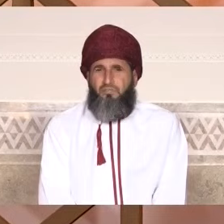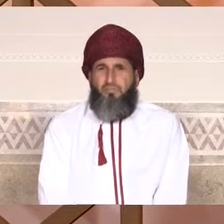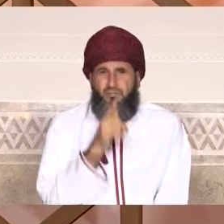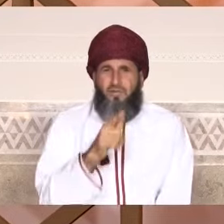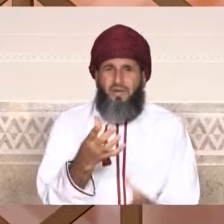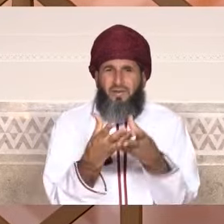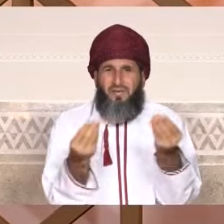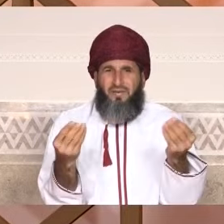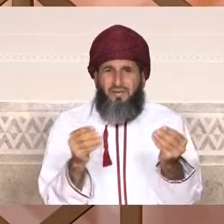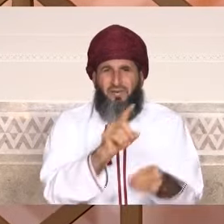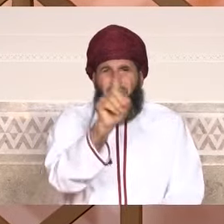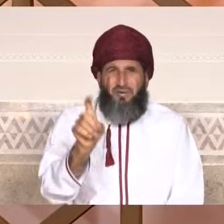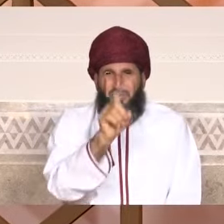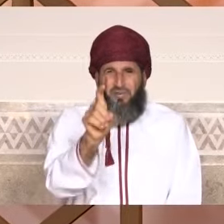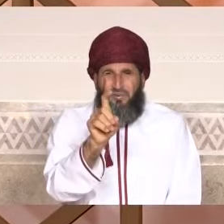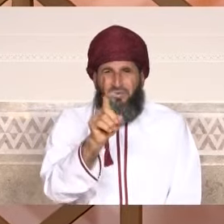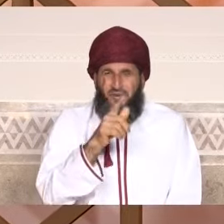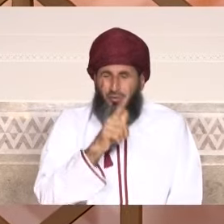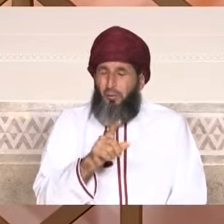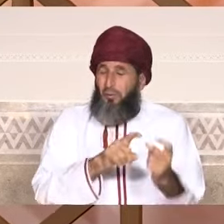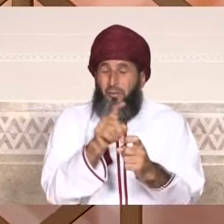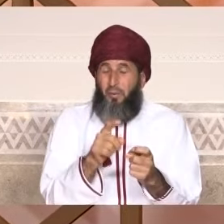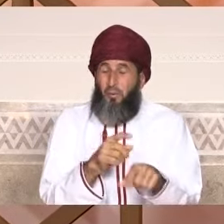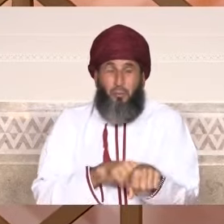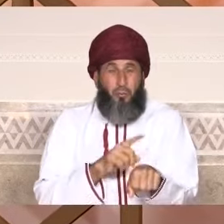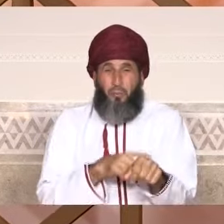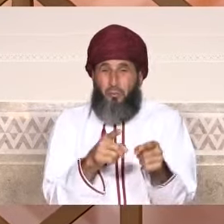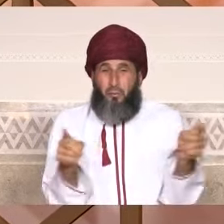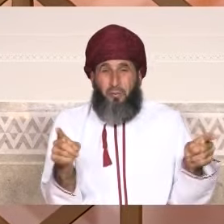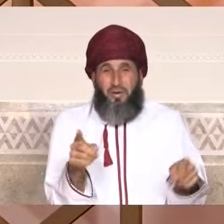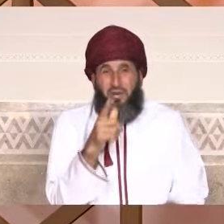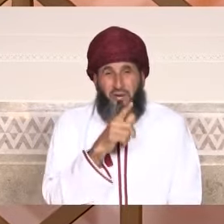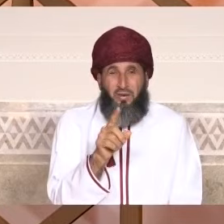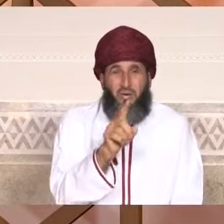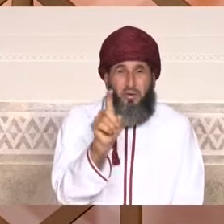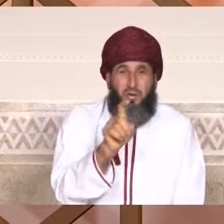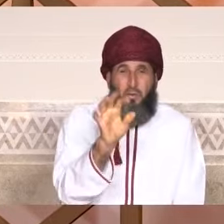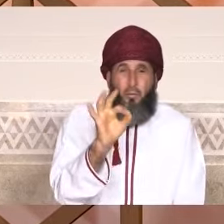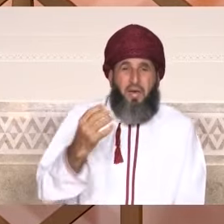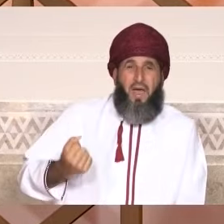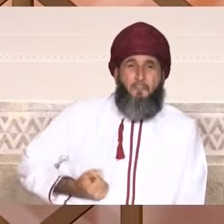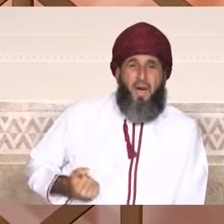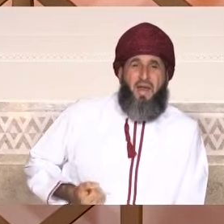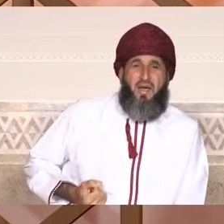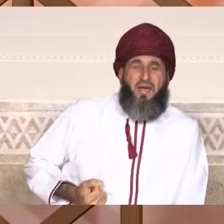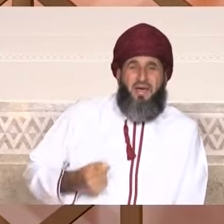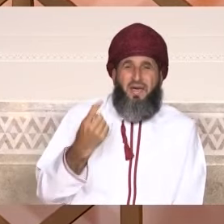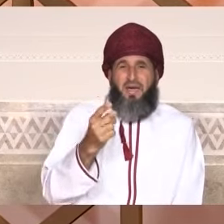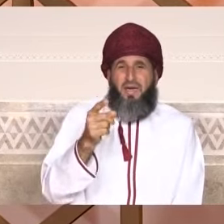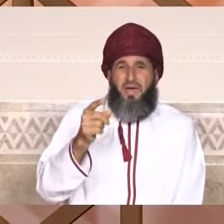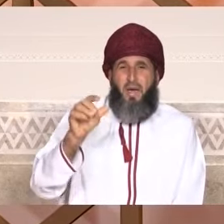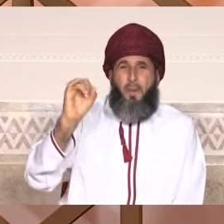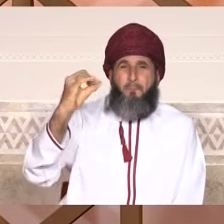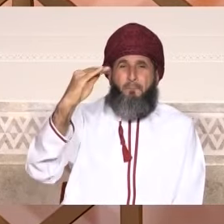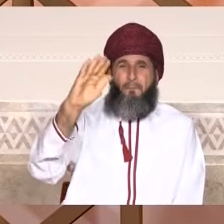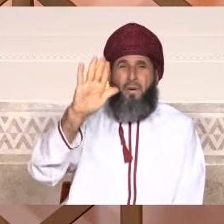لكثرة الأسئلة لا نستطيع المناورة بالمناقشات، نأتي إلى سؤال آخر من مملكة البحرين، وأخونا محسن